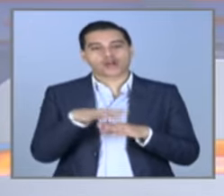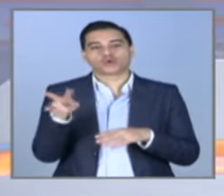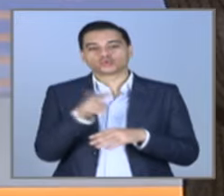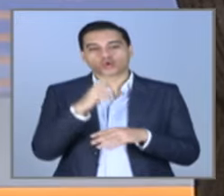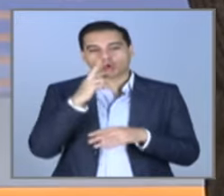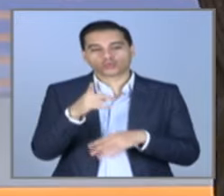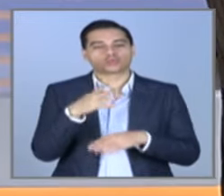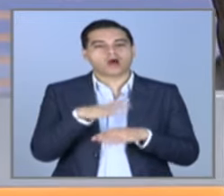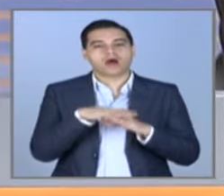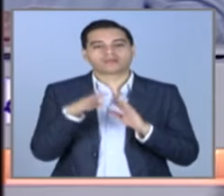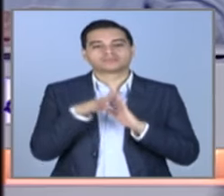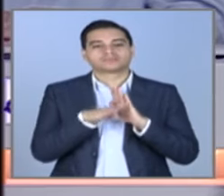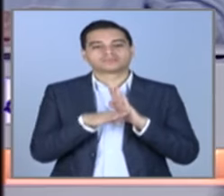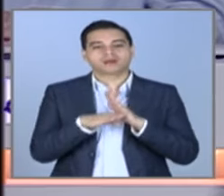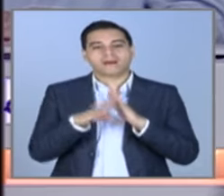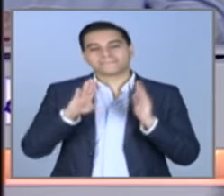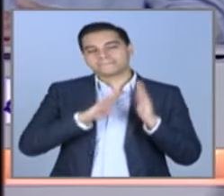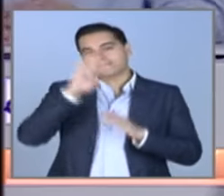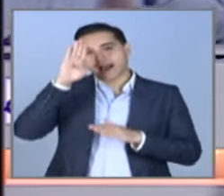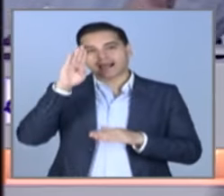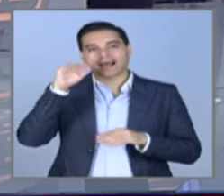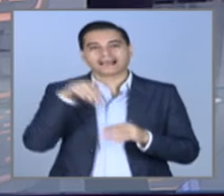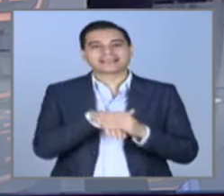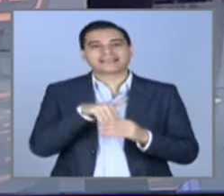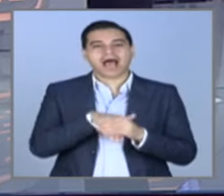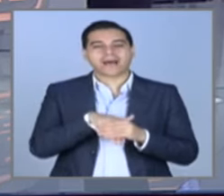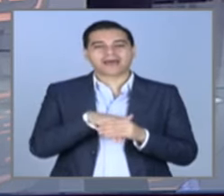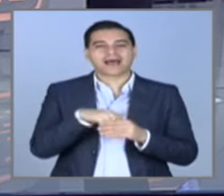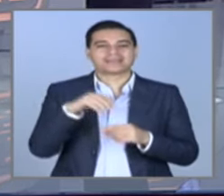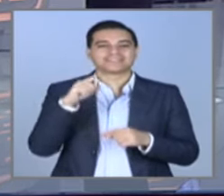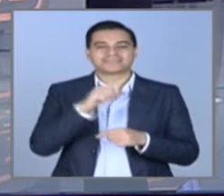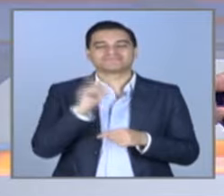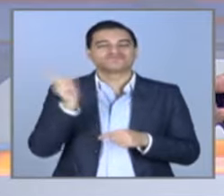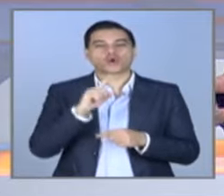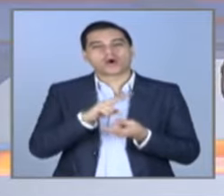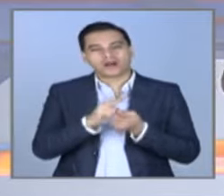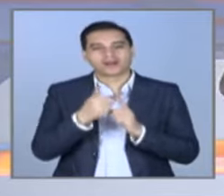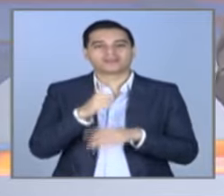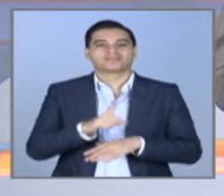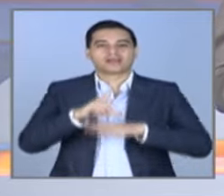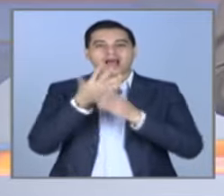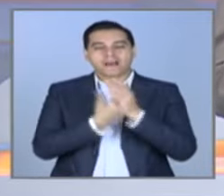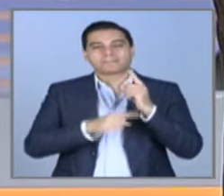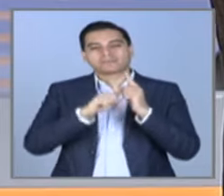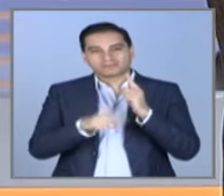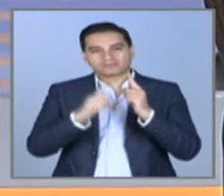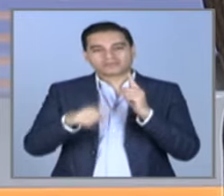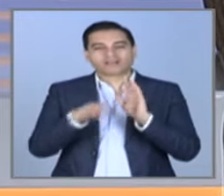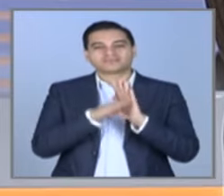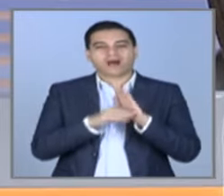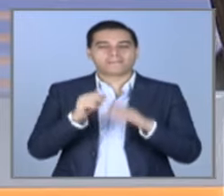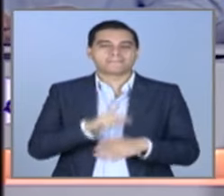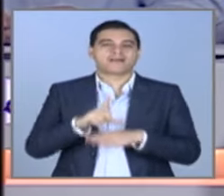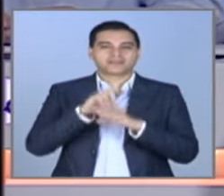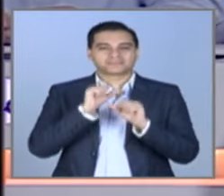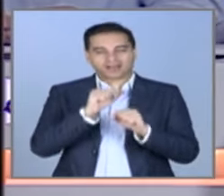الاثنين قلتوا عن النظام الملكي في دولة نيوزيلندا جمهوري، هو طبعا ملكي. ملكي. في